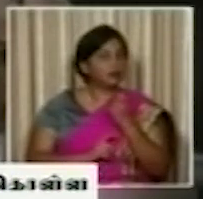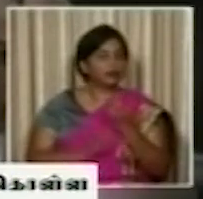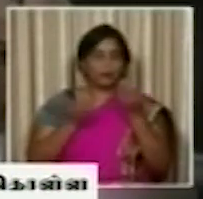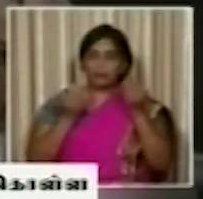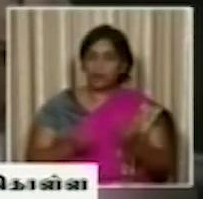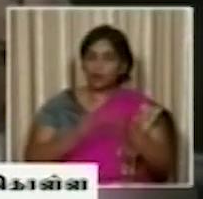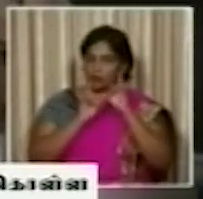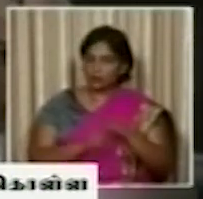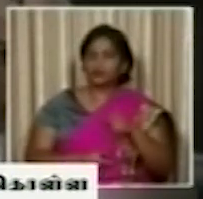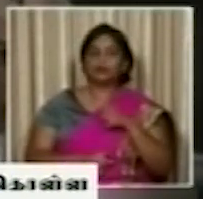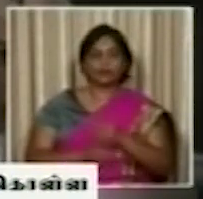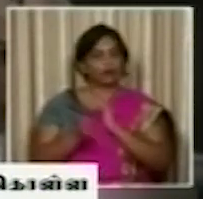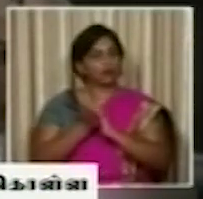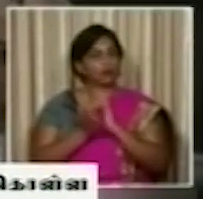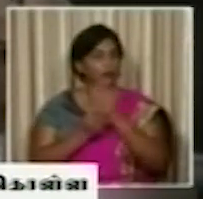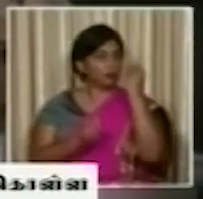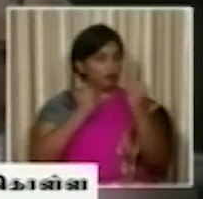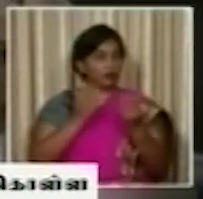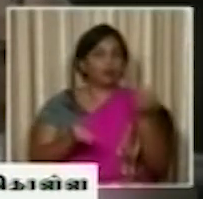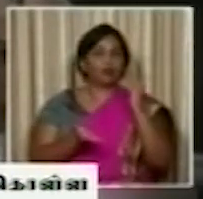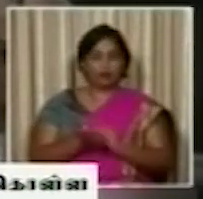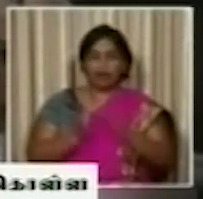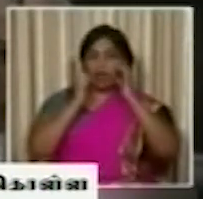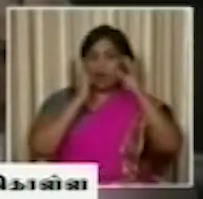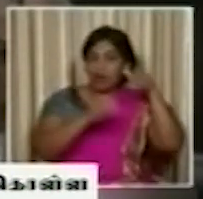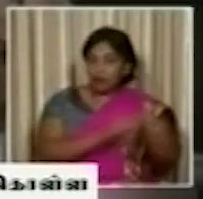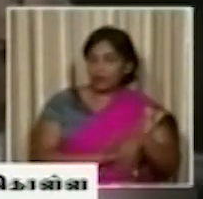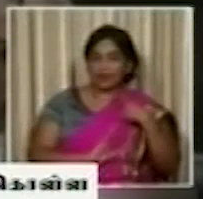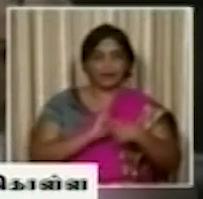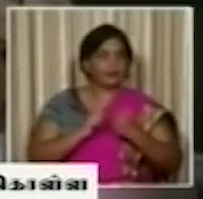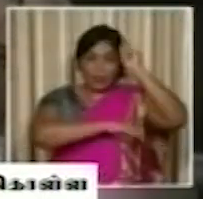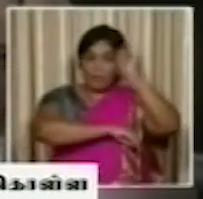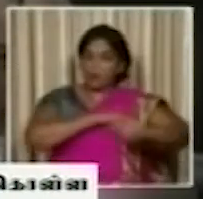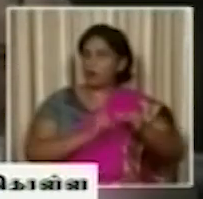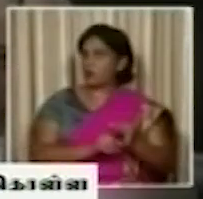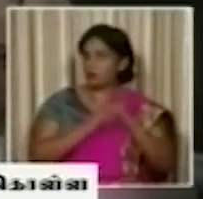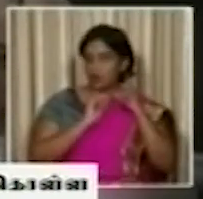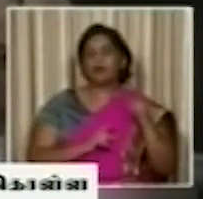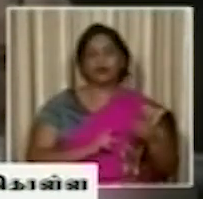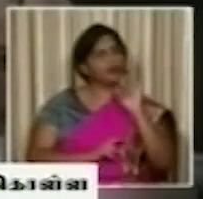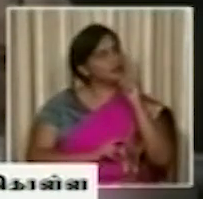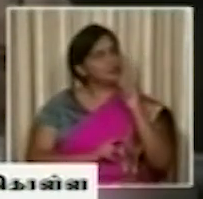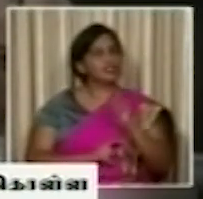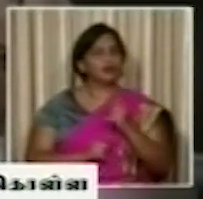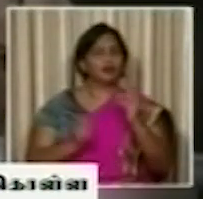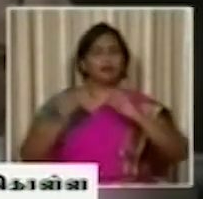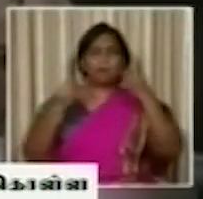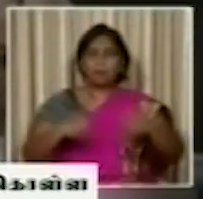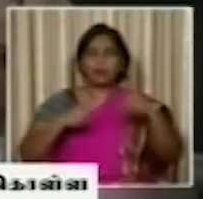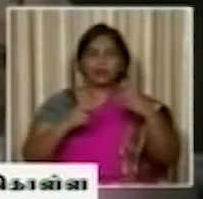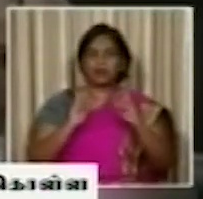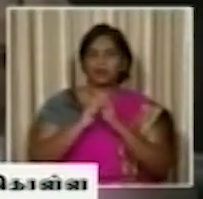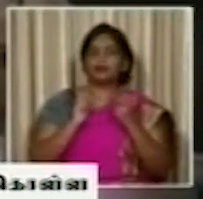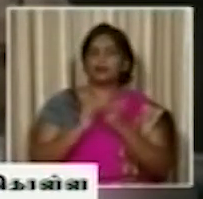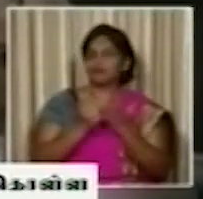சேகரித்து பாடசாலையை அபிவிருத்தி செய்ய முற்படுவது போன்ற செயலாக்கும். பொருளாதாரம் பற்றிய அறிவை ஓரளவேனும் கொண்டிருப்பவர்கள் அவ்வாறான முறைகளில்